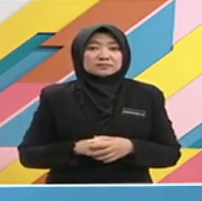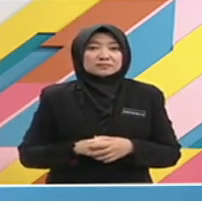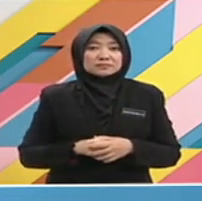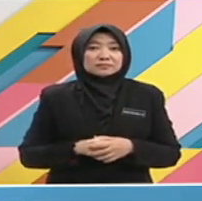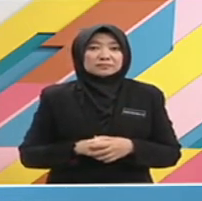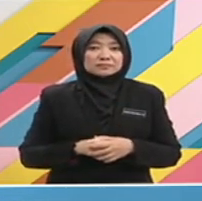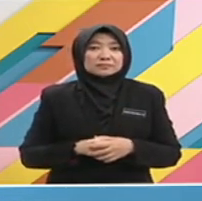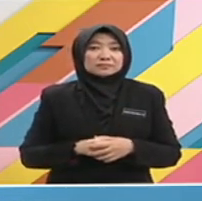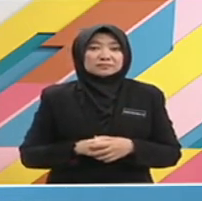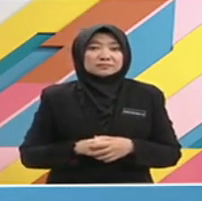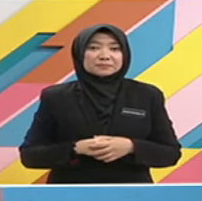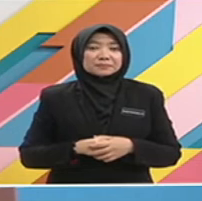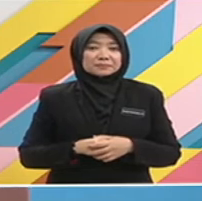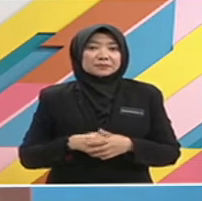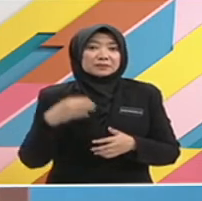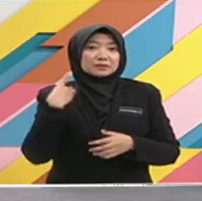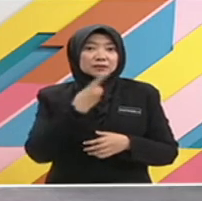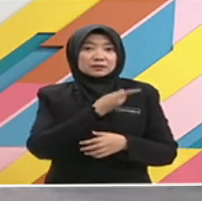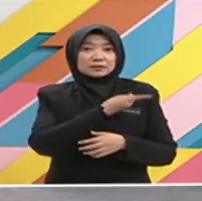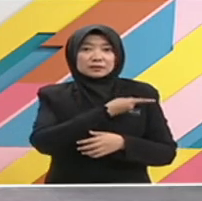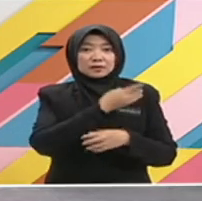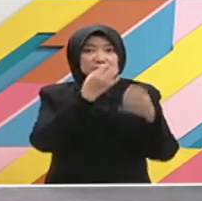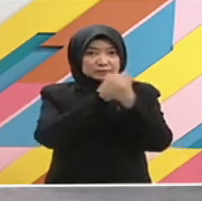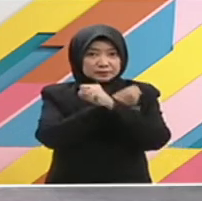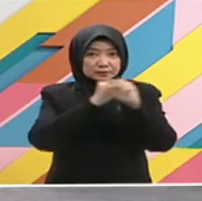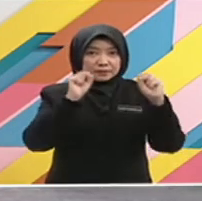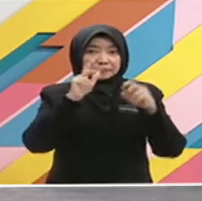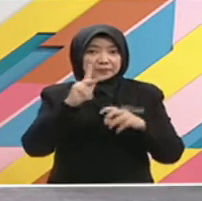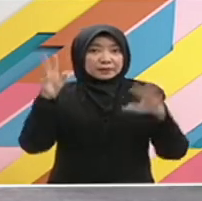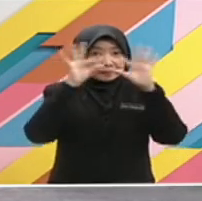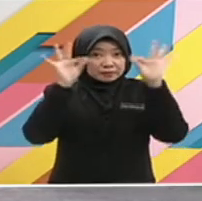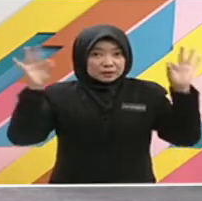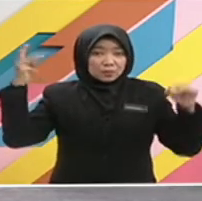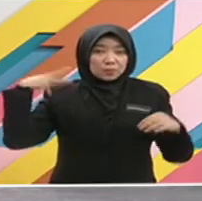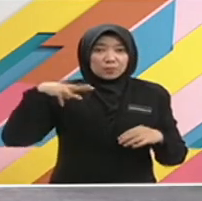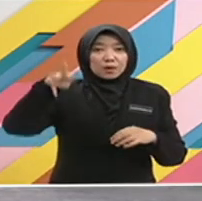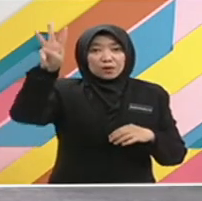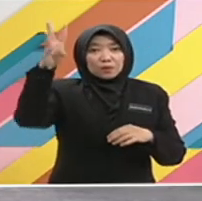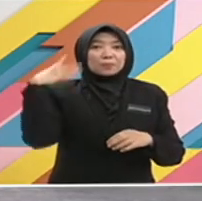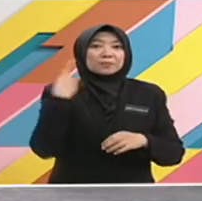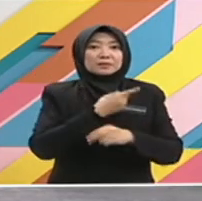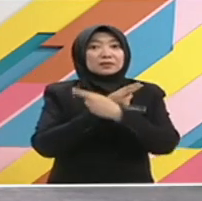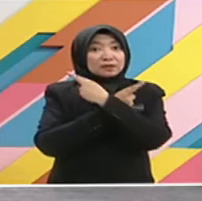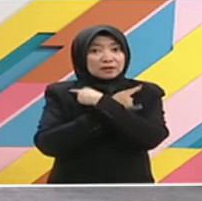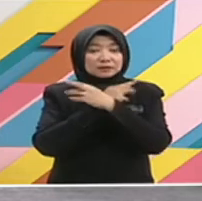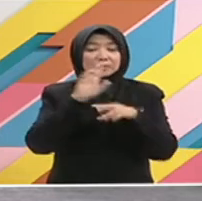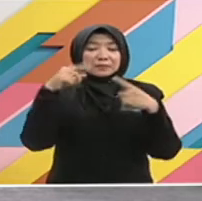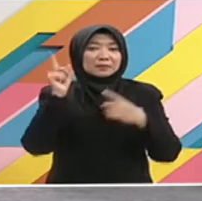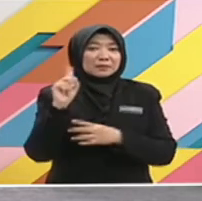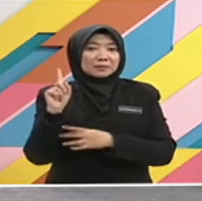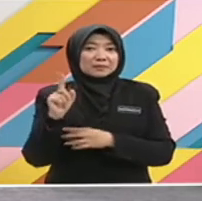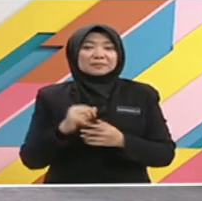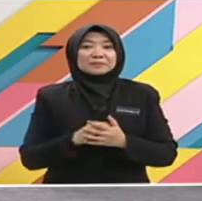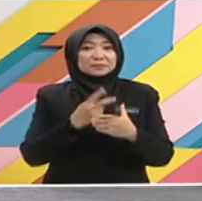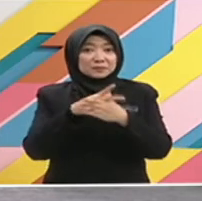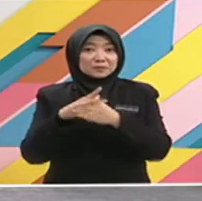Baik. Sementara kita nak menyiapkan hiasan pada wow hiasan kita, kita akan berterhat seketika. Yang di rumah jangan ke mana-mana, kita akan